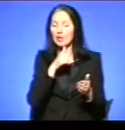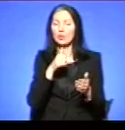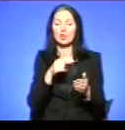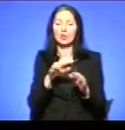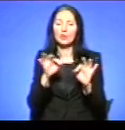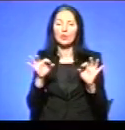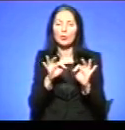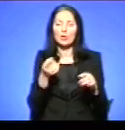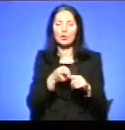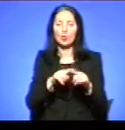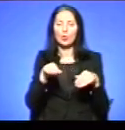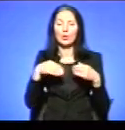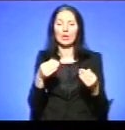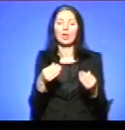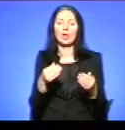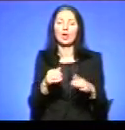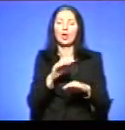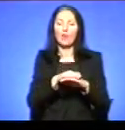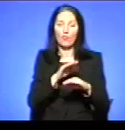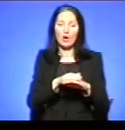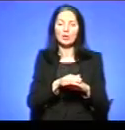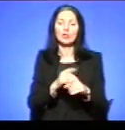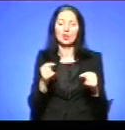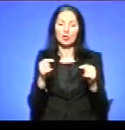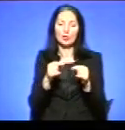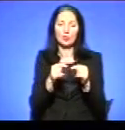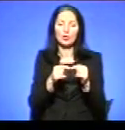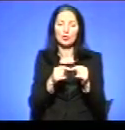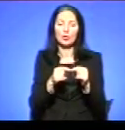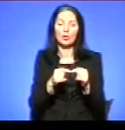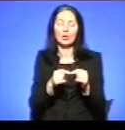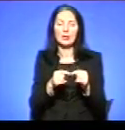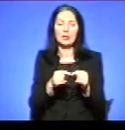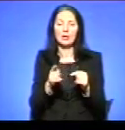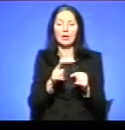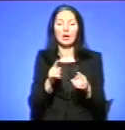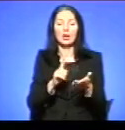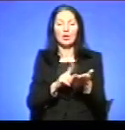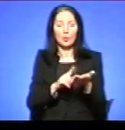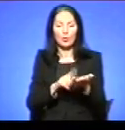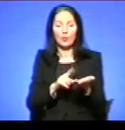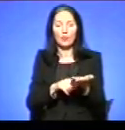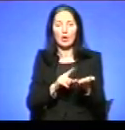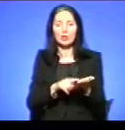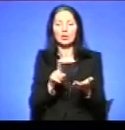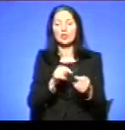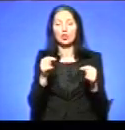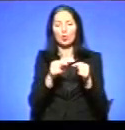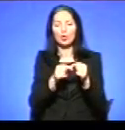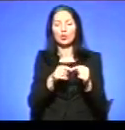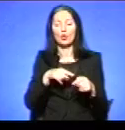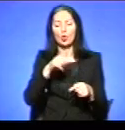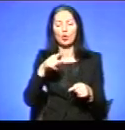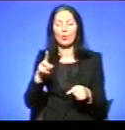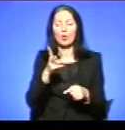підставу ідентифікувати і стверджувати чітко, який номер кузова чи шасі має